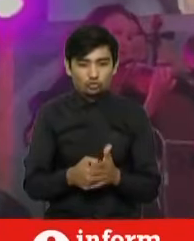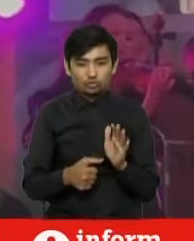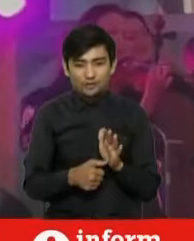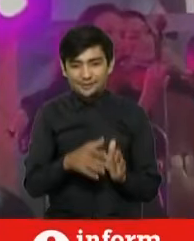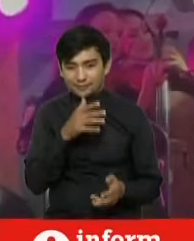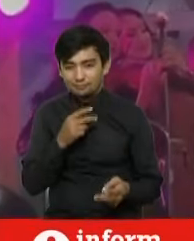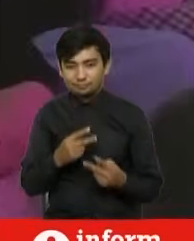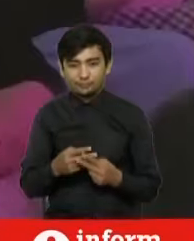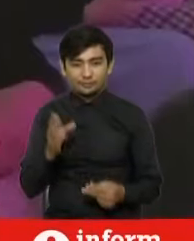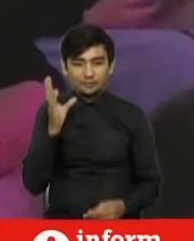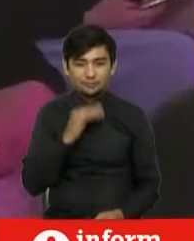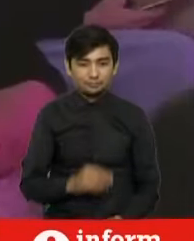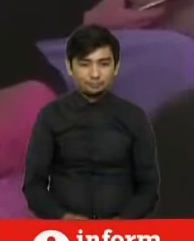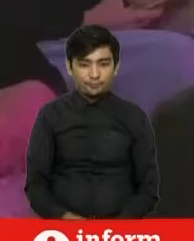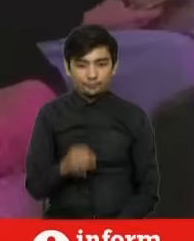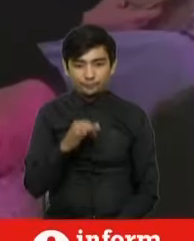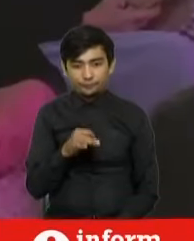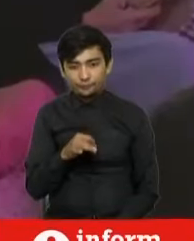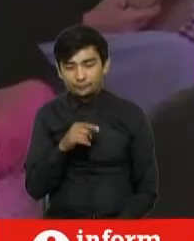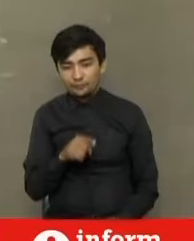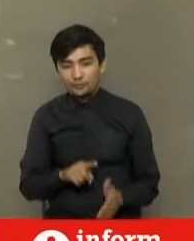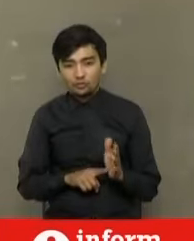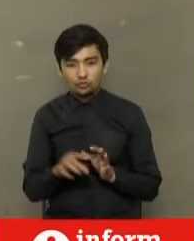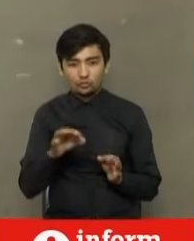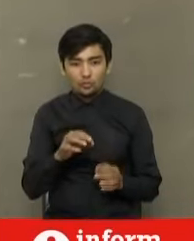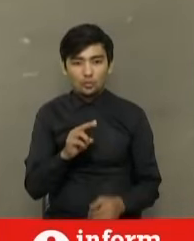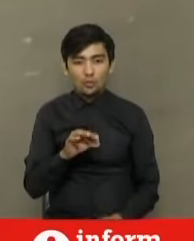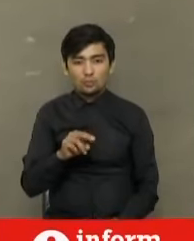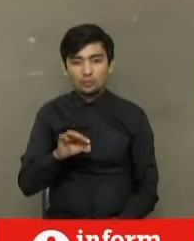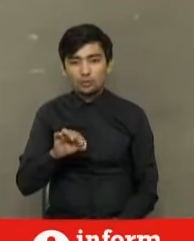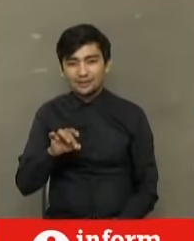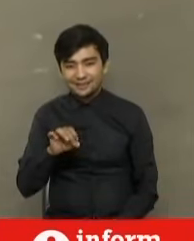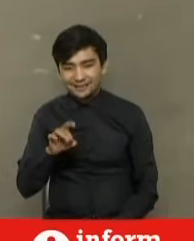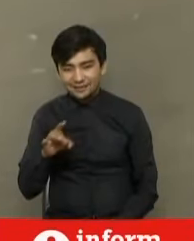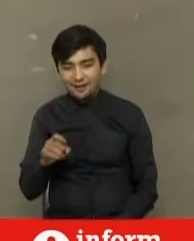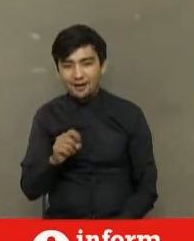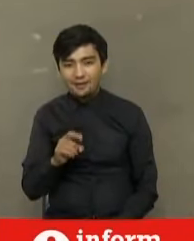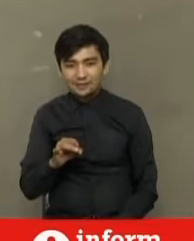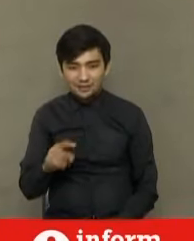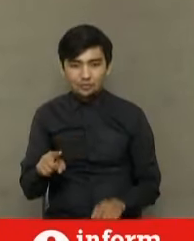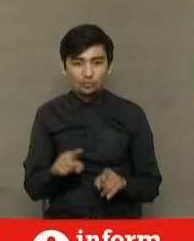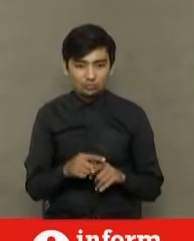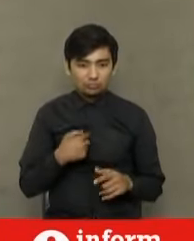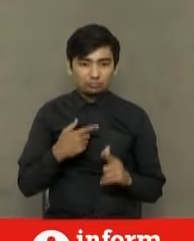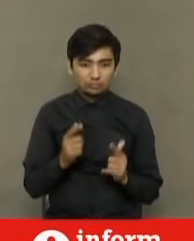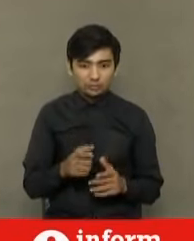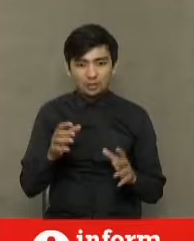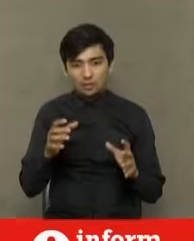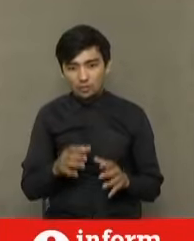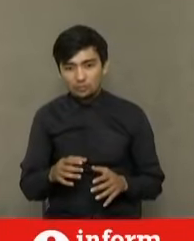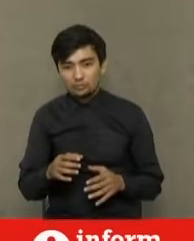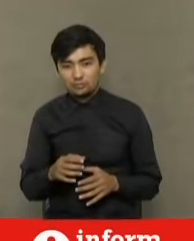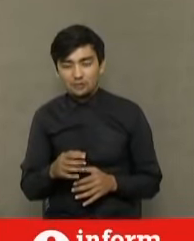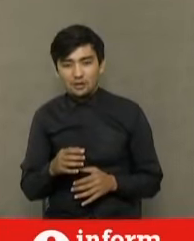бостандығынан айыру көзделген. Аталмыш бастамамен композитор Әзиз Балтабекұлы да келіседі. Ол жазаны күшейту заңсыздықтардың